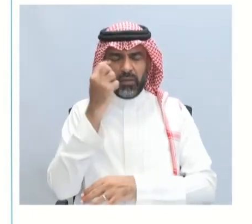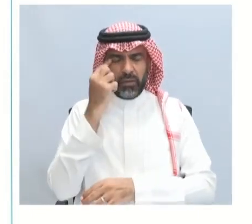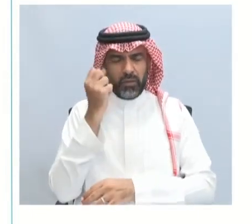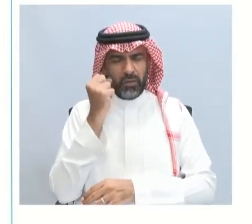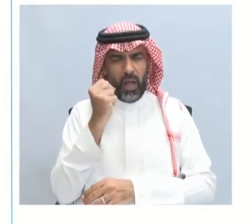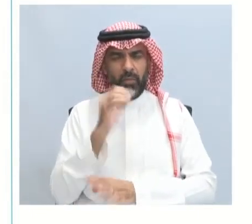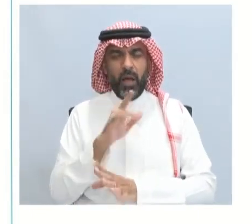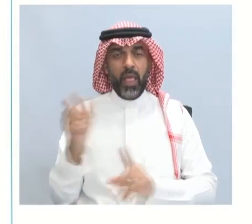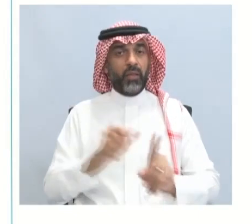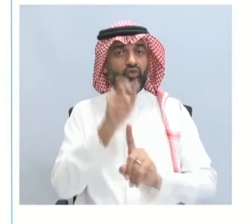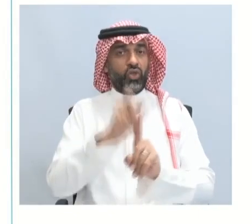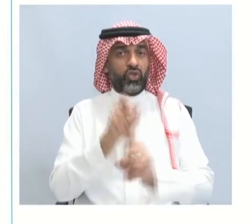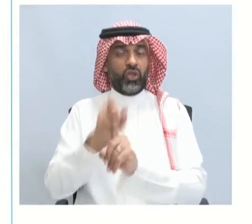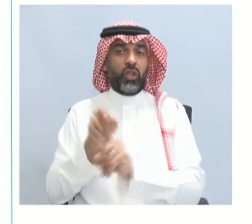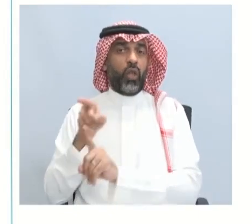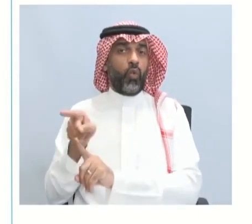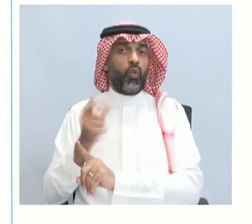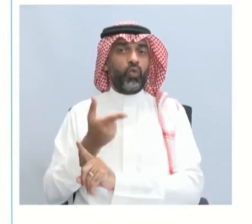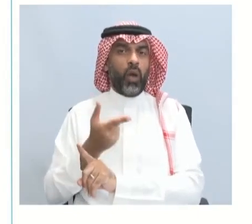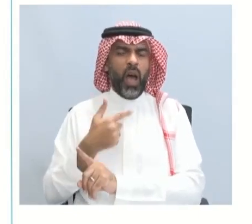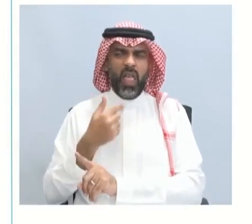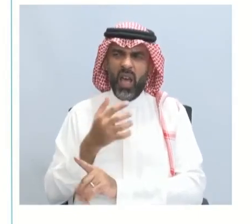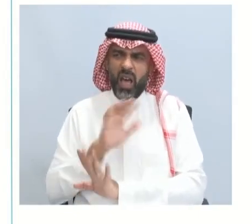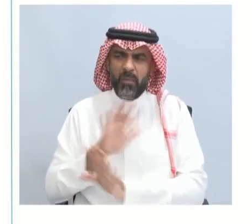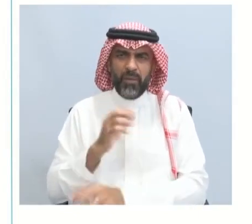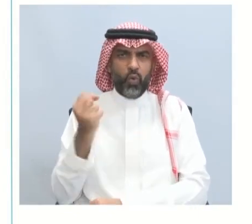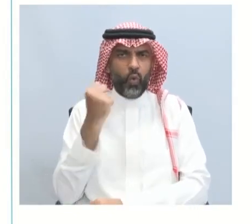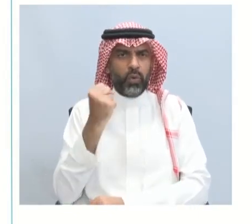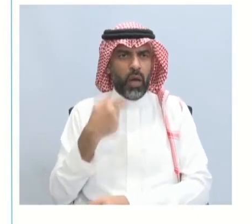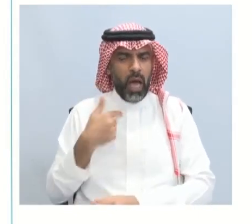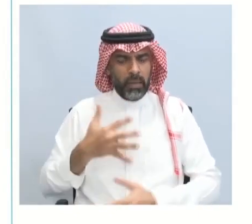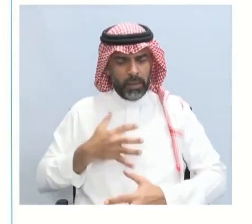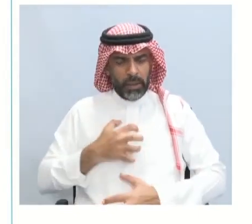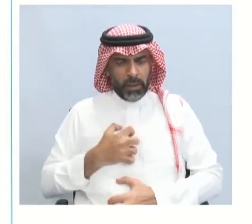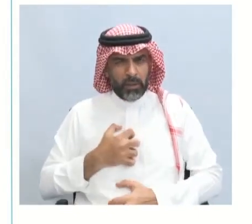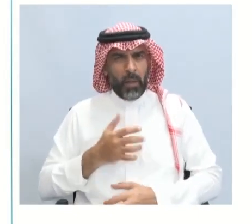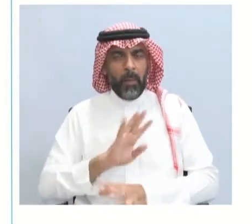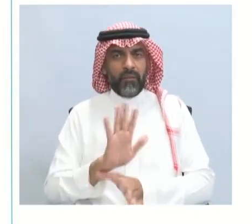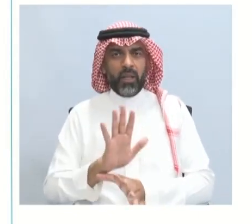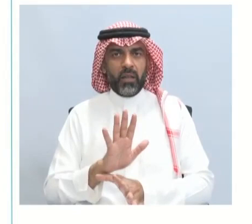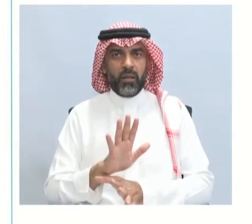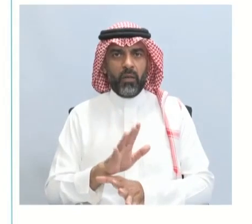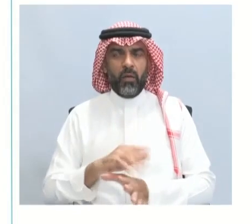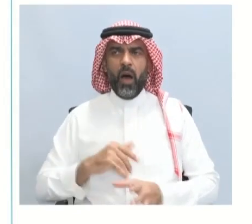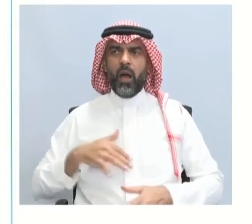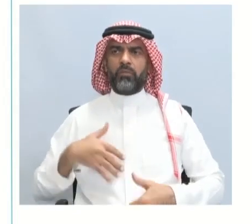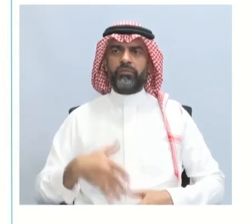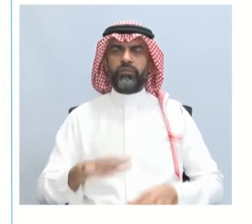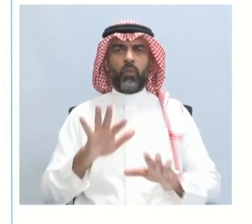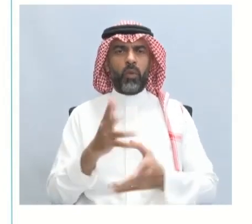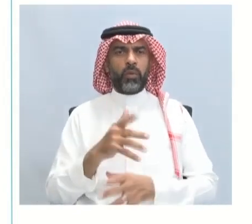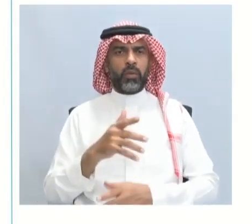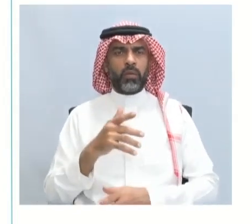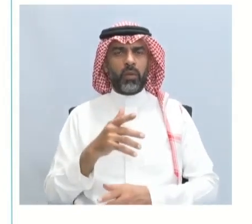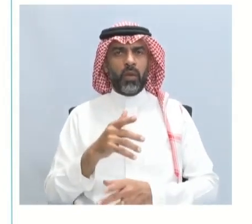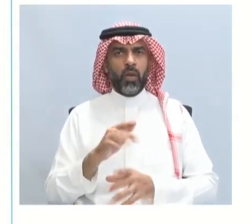هذه الشخصيات الصعبه بعدم قدرتهم على التحكم بانفعالاتهم او سلو ياتهم او ردود افعالهم ذكرنا قد يكون